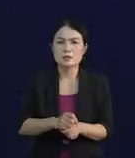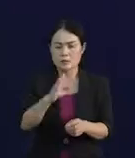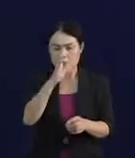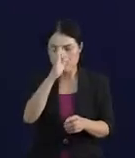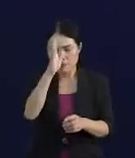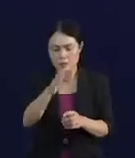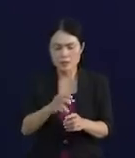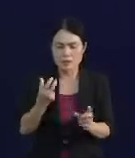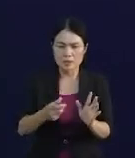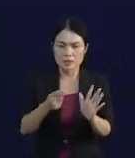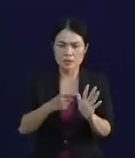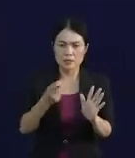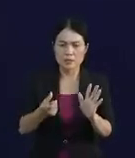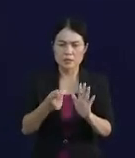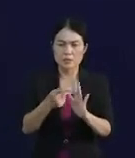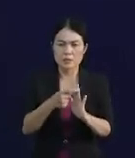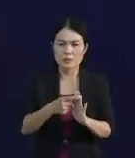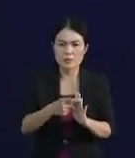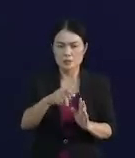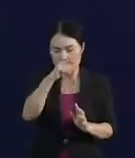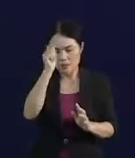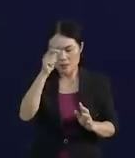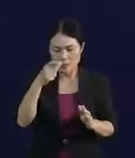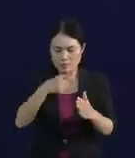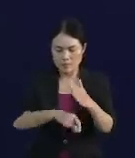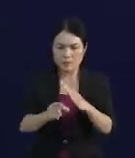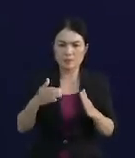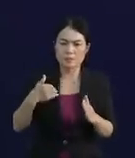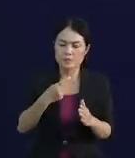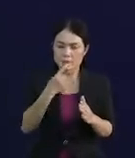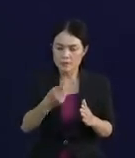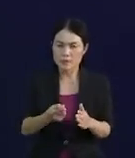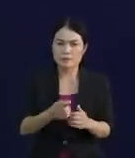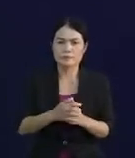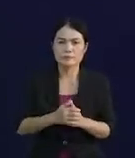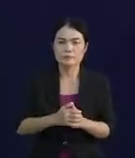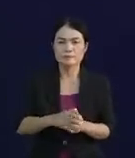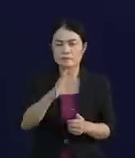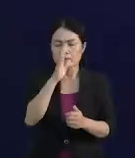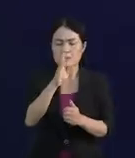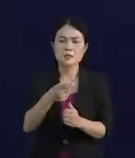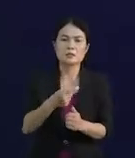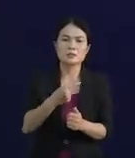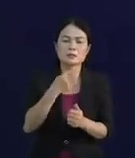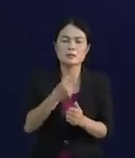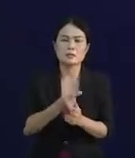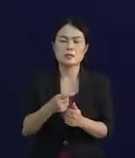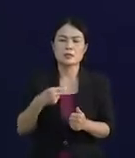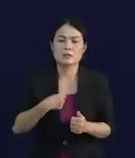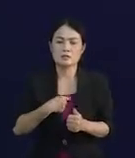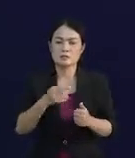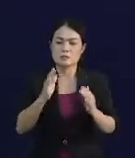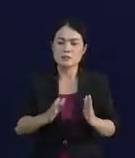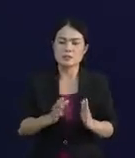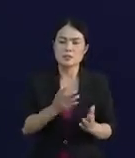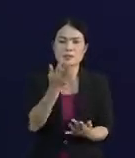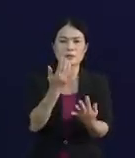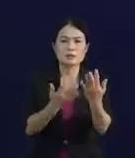ถาโดให้เอาไว้บานจีมีนเรื่องนี้การล่างปราบมากหลกตาบานฉลาดขยมจีเนี่ยด